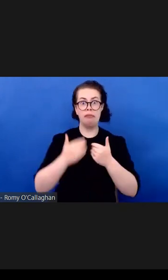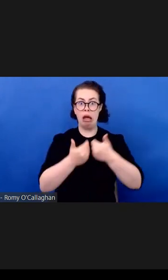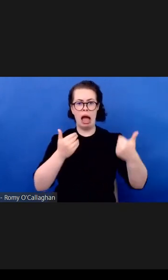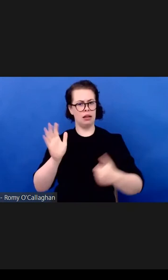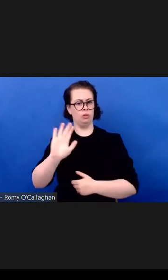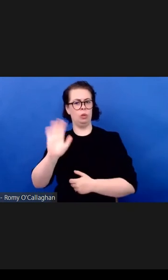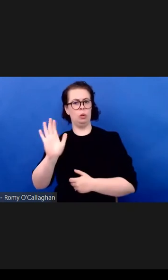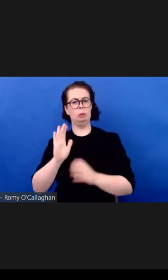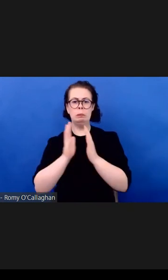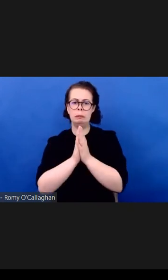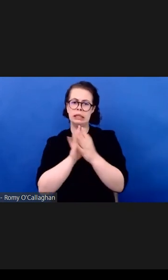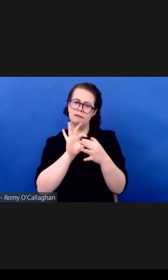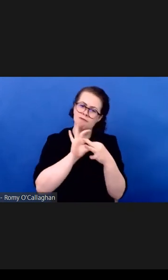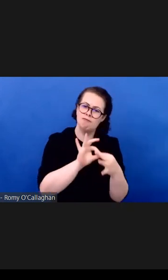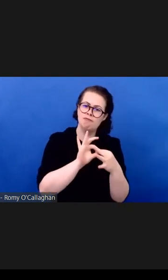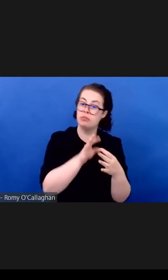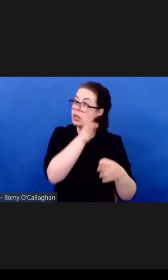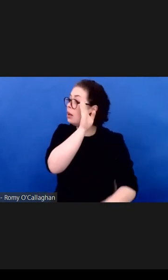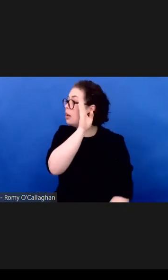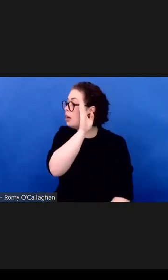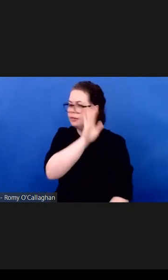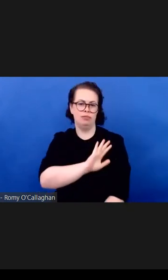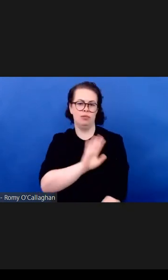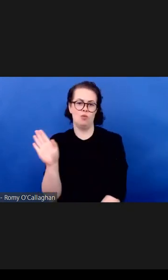মানুষ হয়ে উঠবে, একে কোনোদিনও অবহেলা করবেন না।